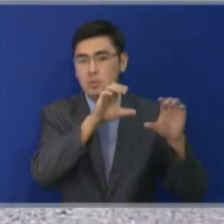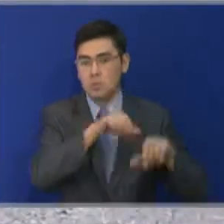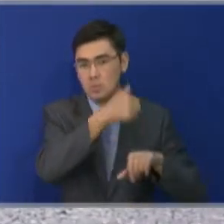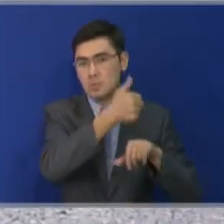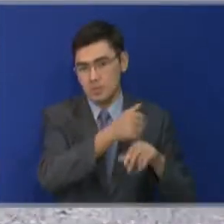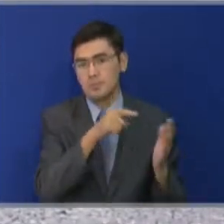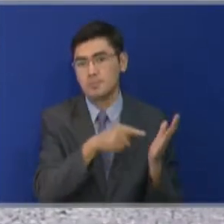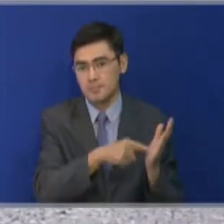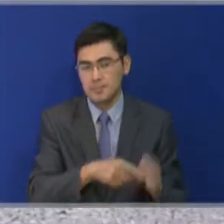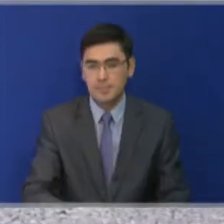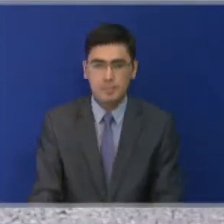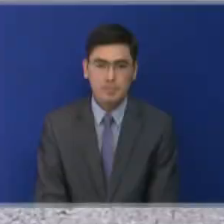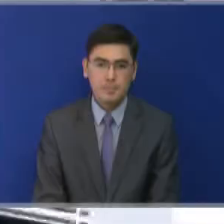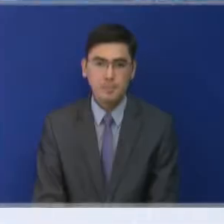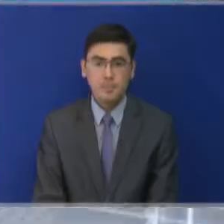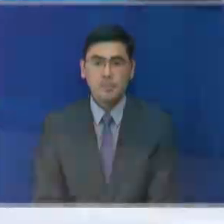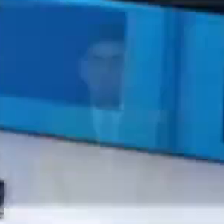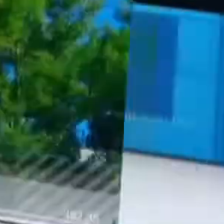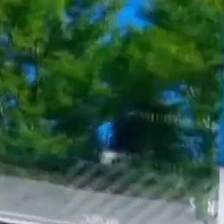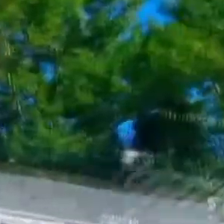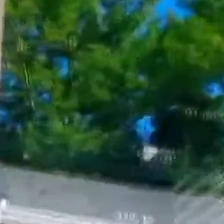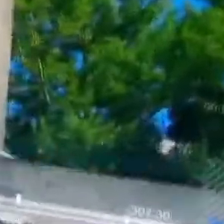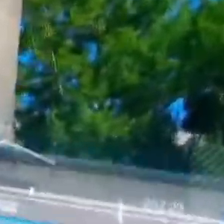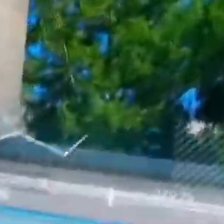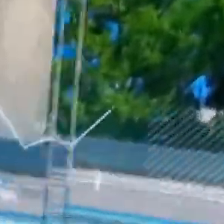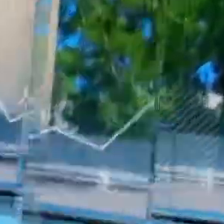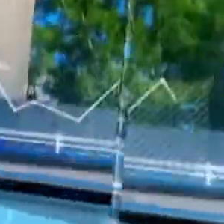Аслан Ертісбаев, Семей телеарнасы.